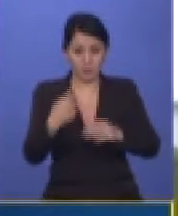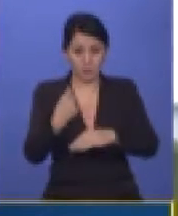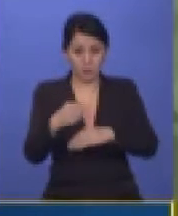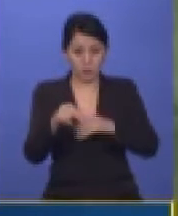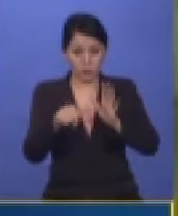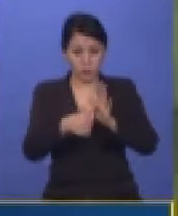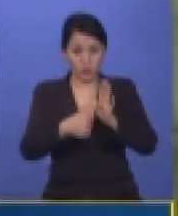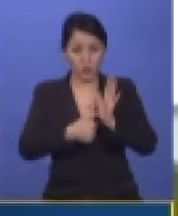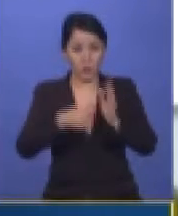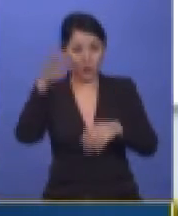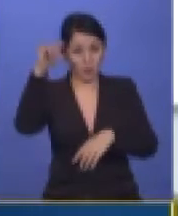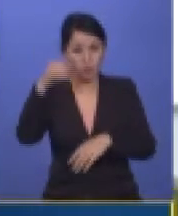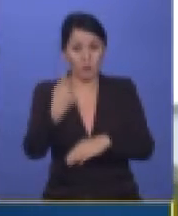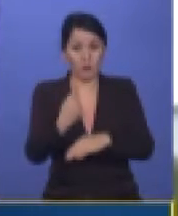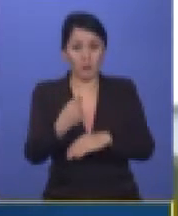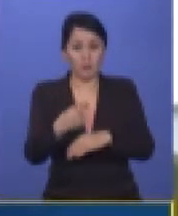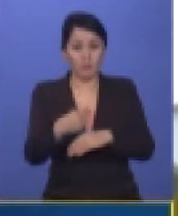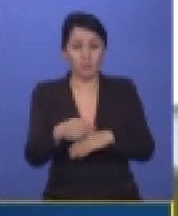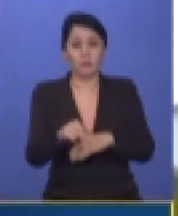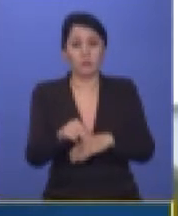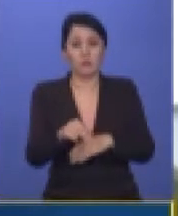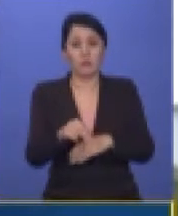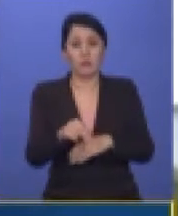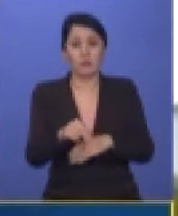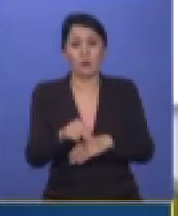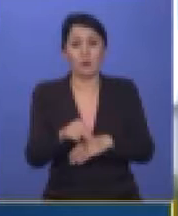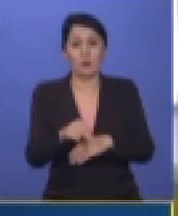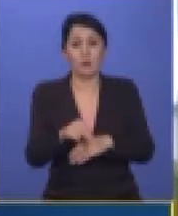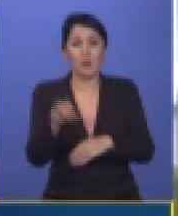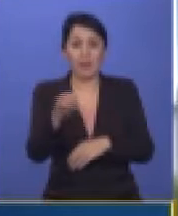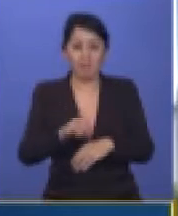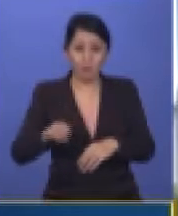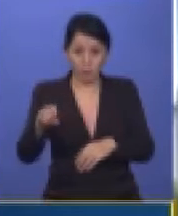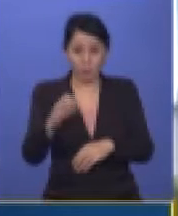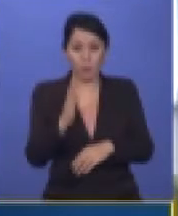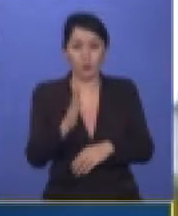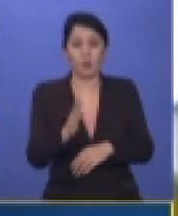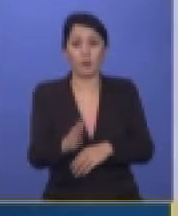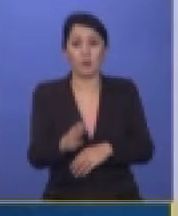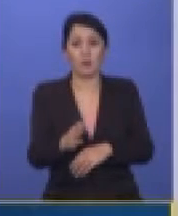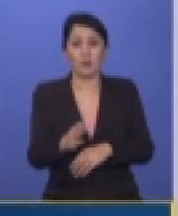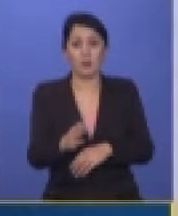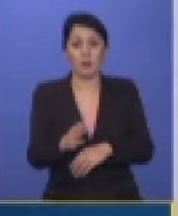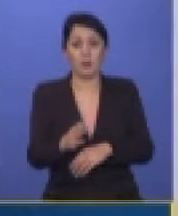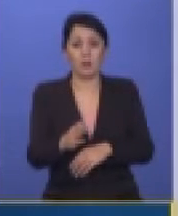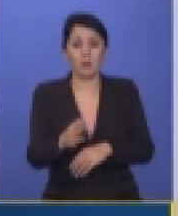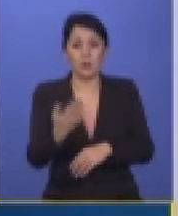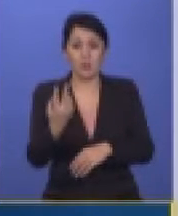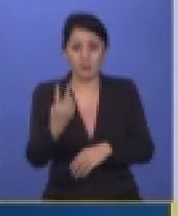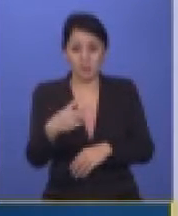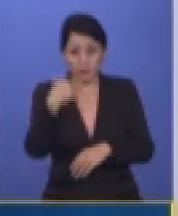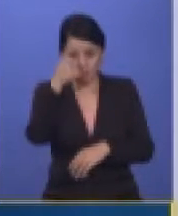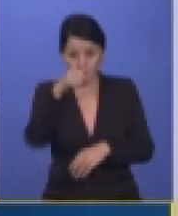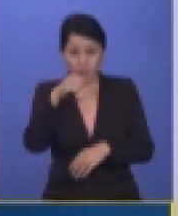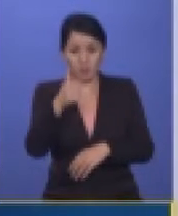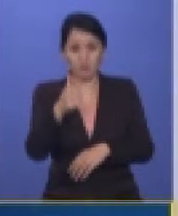голов галштинская порода из Европы. ориентировочно июнь месяц 22 года. Эта порода